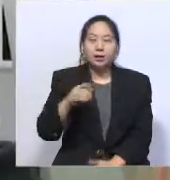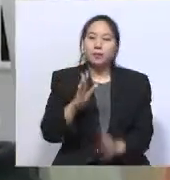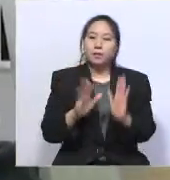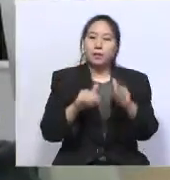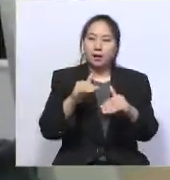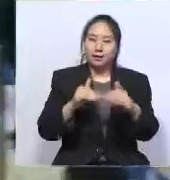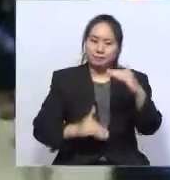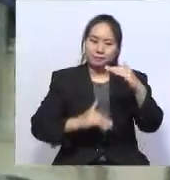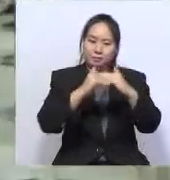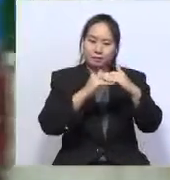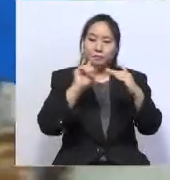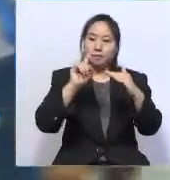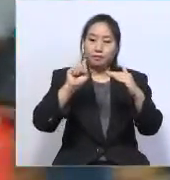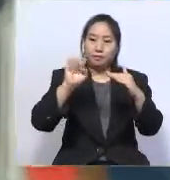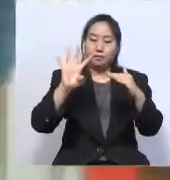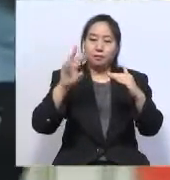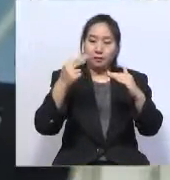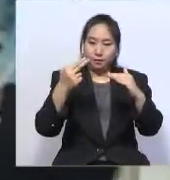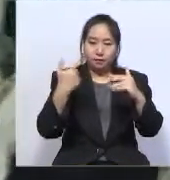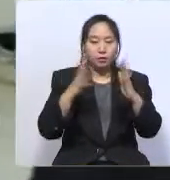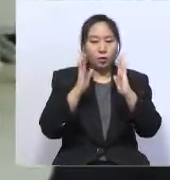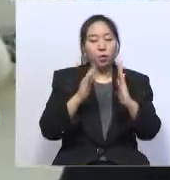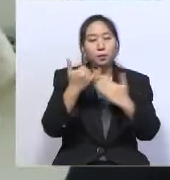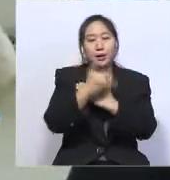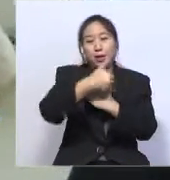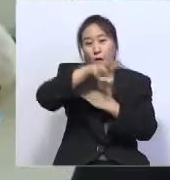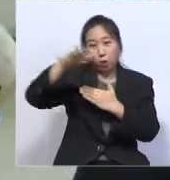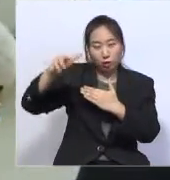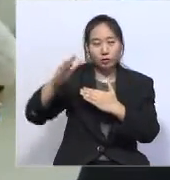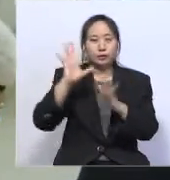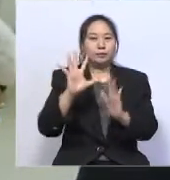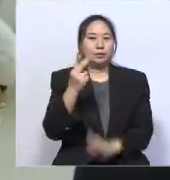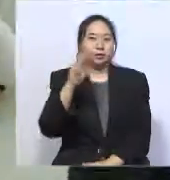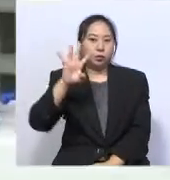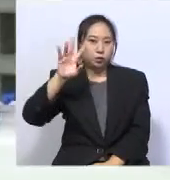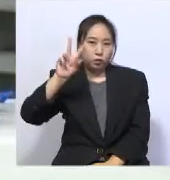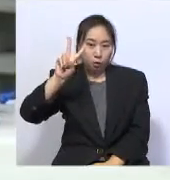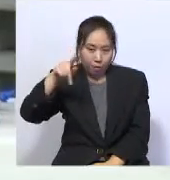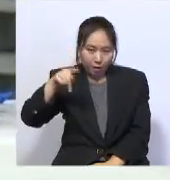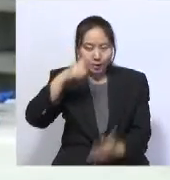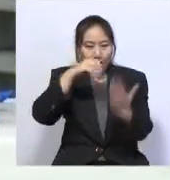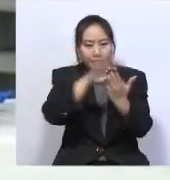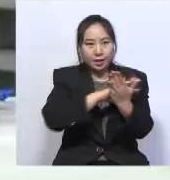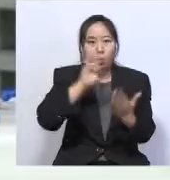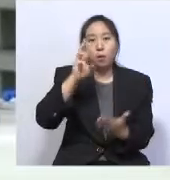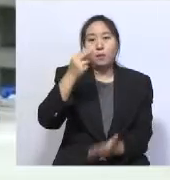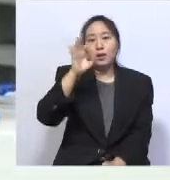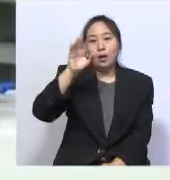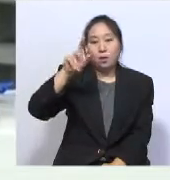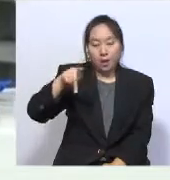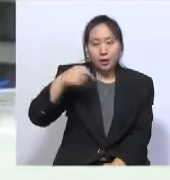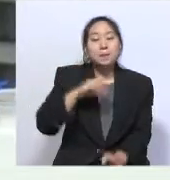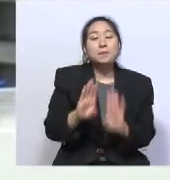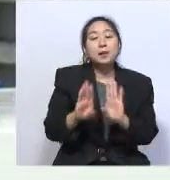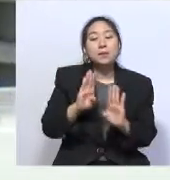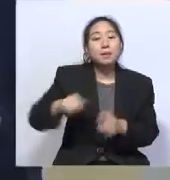าณ 140,000 คนนะคะก็แบ่งเป็นผู้โดยสารระหว่างประเทศ 52,000 คนและภายในประเทศ 69,000 คนซึ่งเมื่อเทียบ